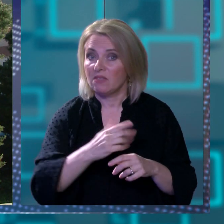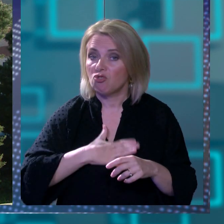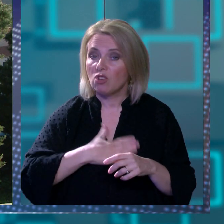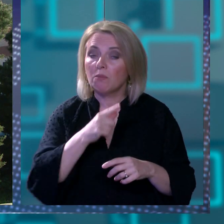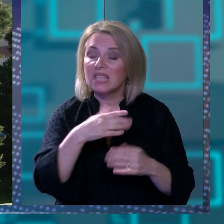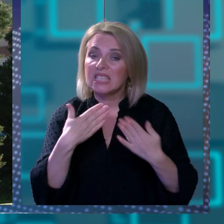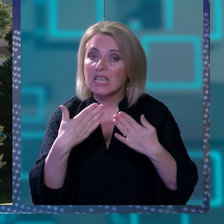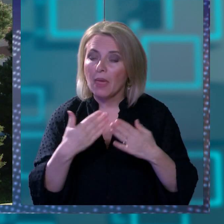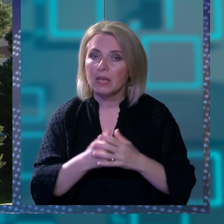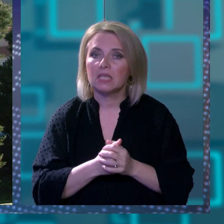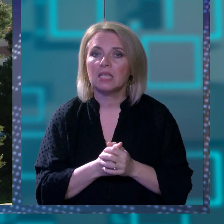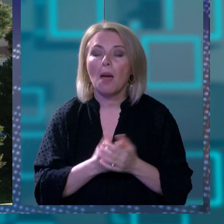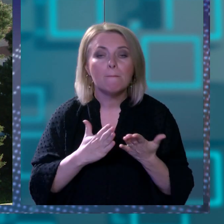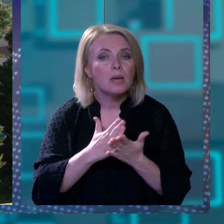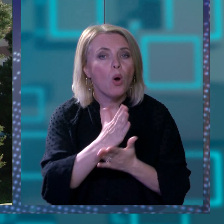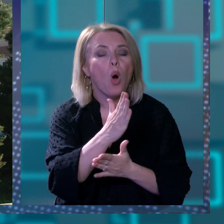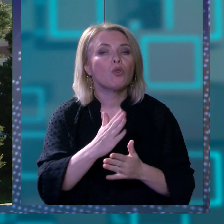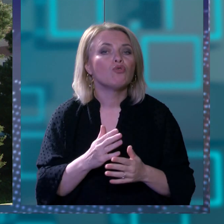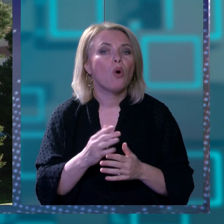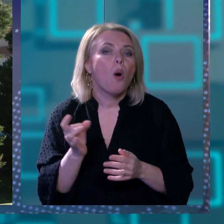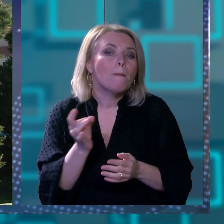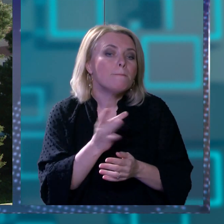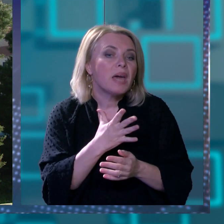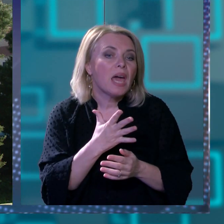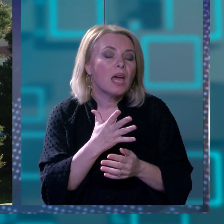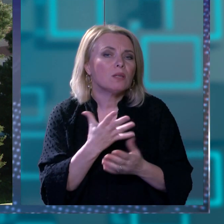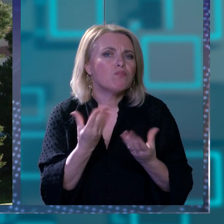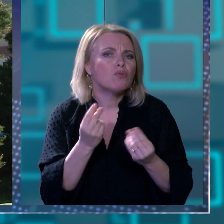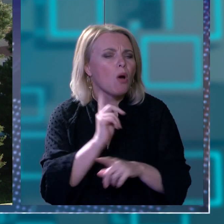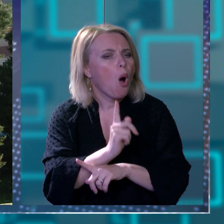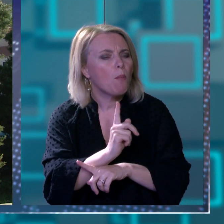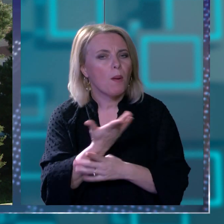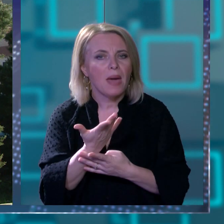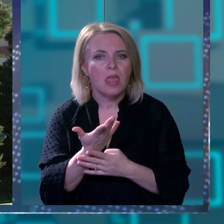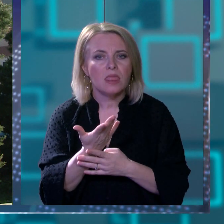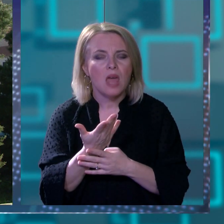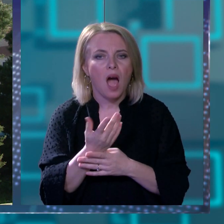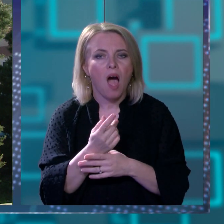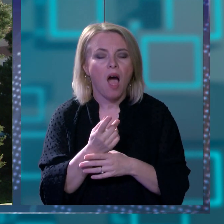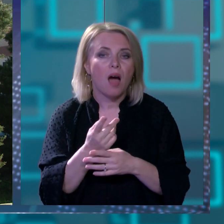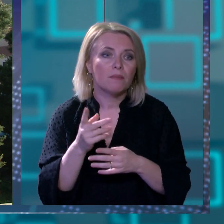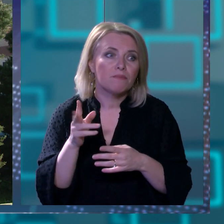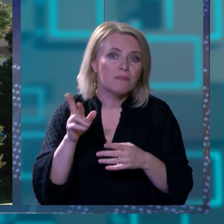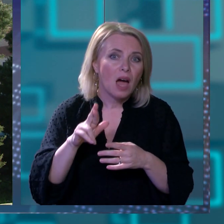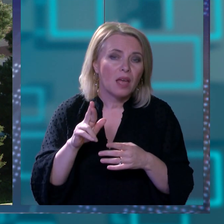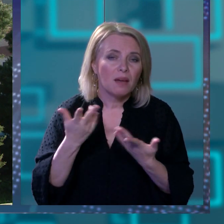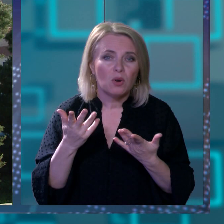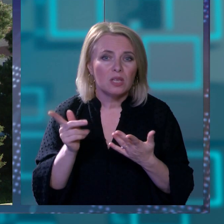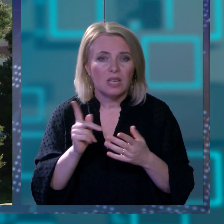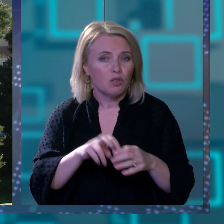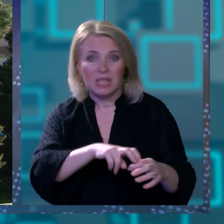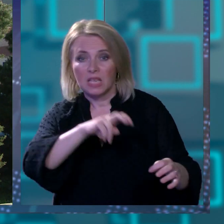želimo da te sjednice proteknu bez puno opomena, bez, nadamo se da neće nikad